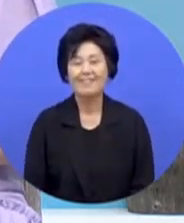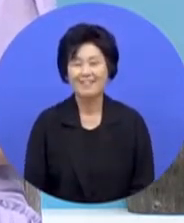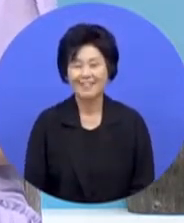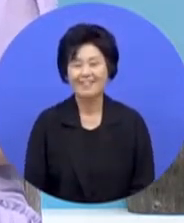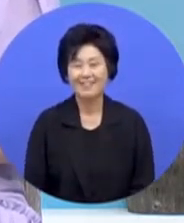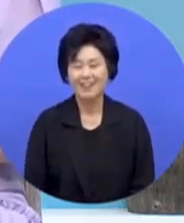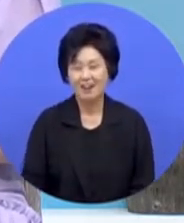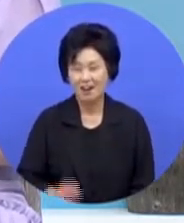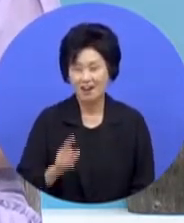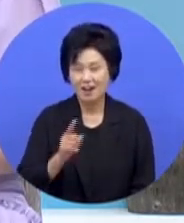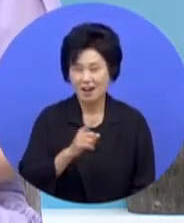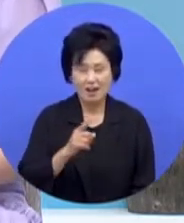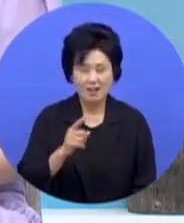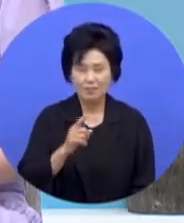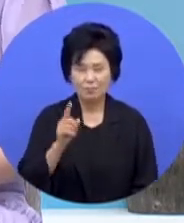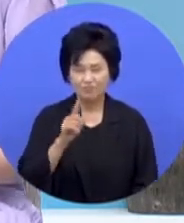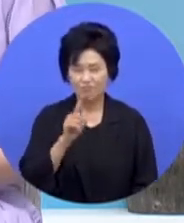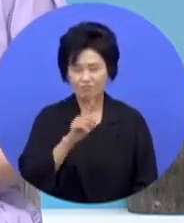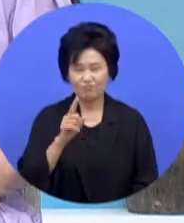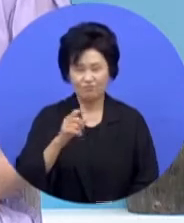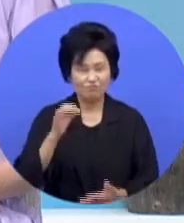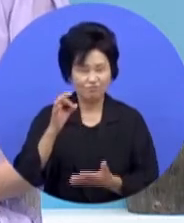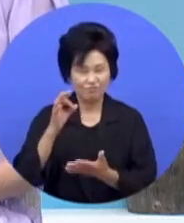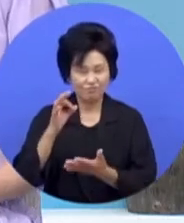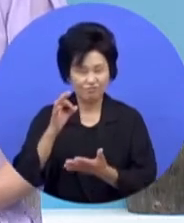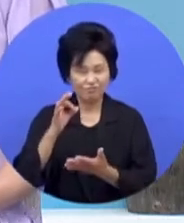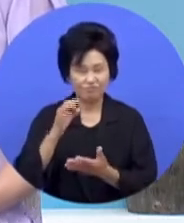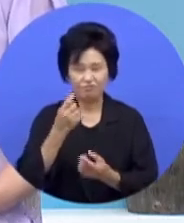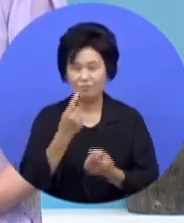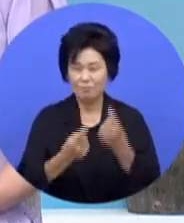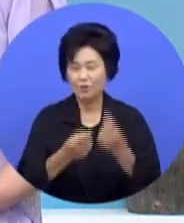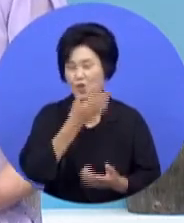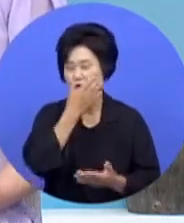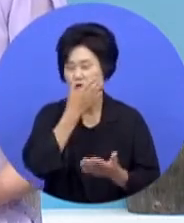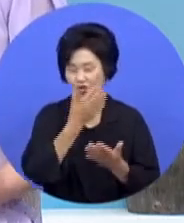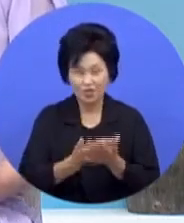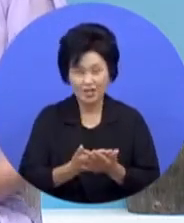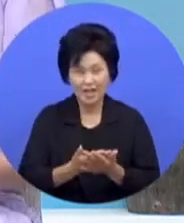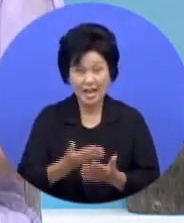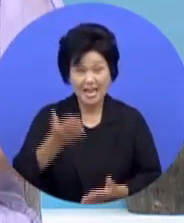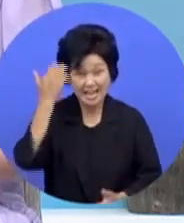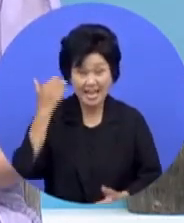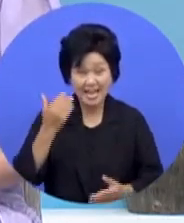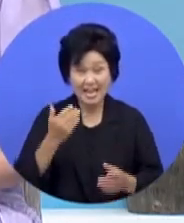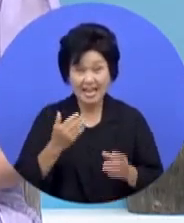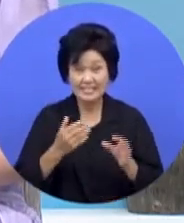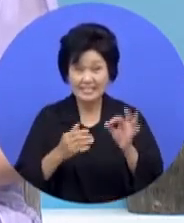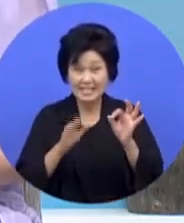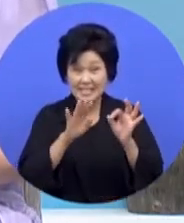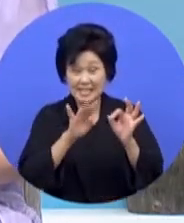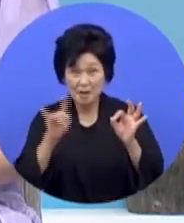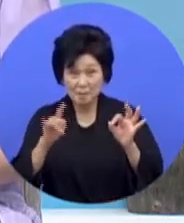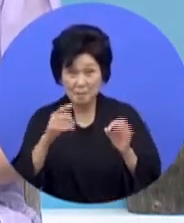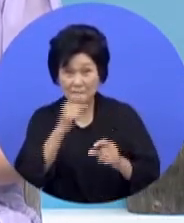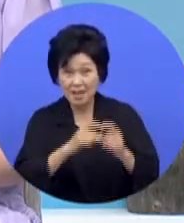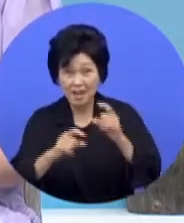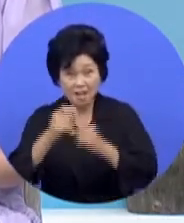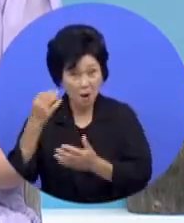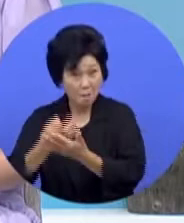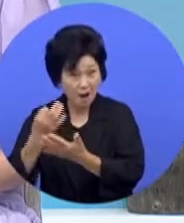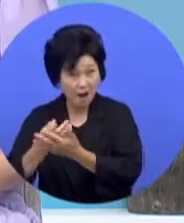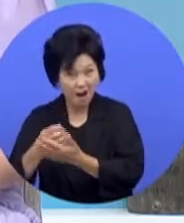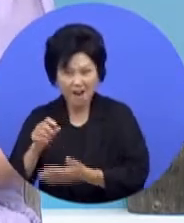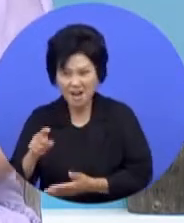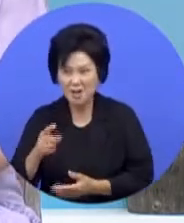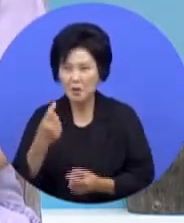네, 귀하지요. 아니 그거를 무슨 물질보다. 뭐 저기 뭐 열 배 더 받은 그 연봉하고 비교가 되겠습니까? 그러니까요. 자 우리 예담